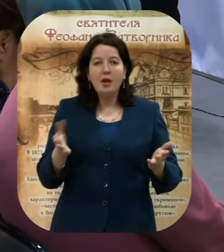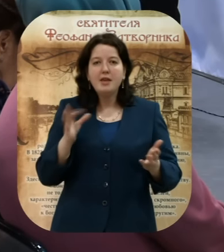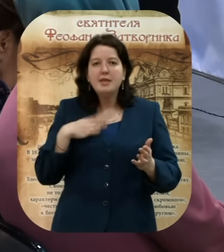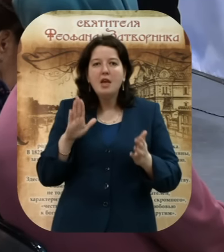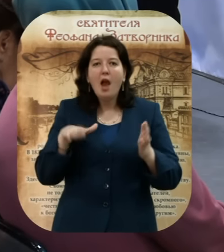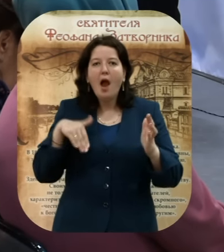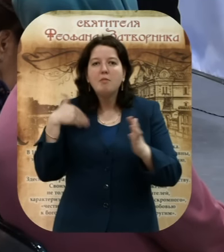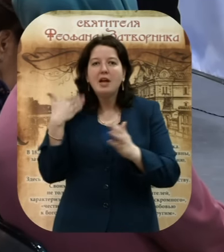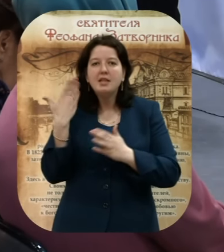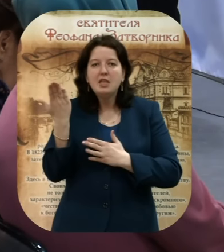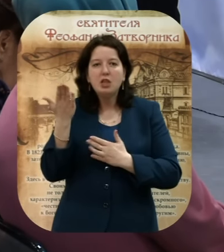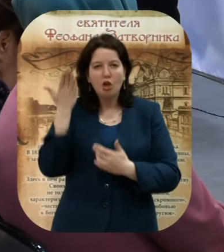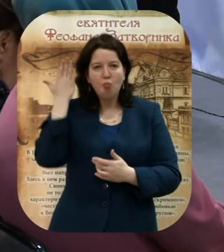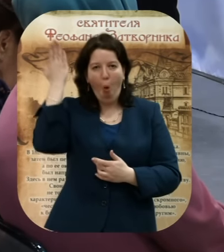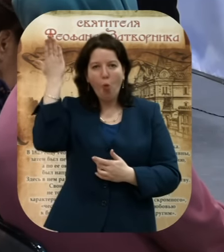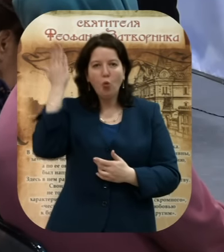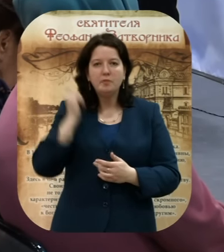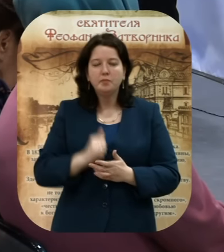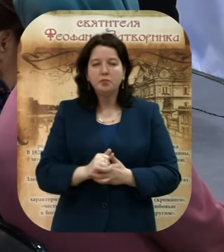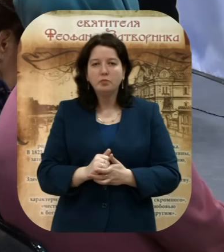обратись к Богу.